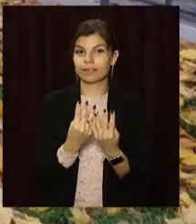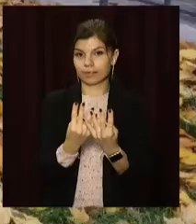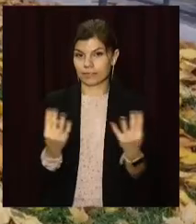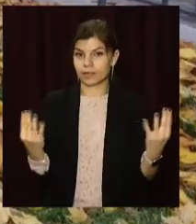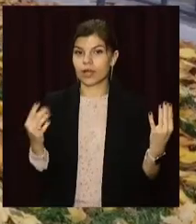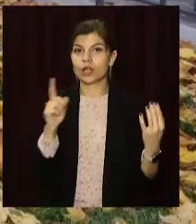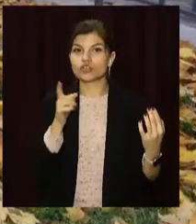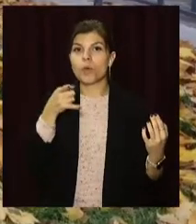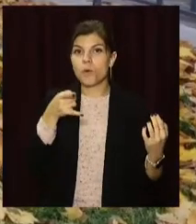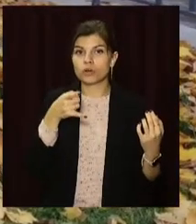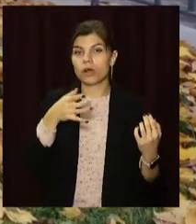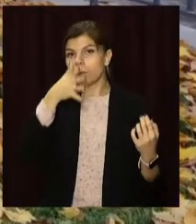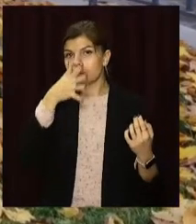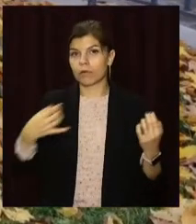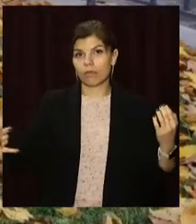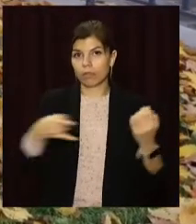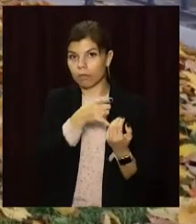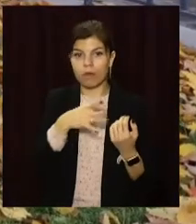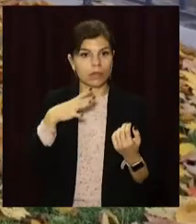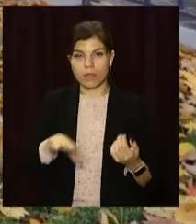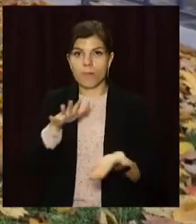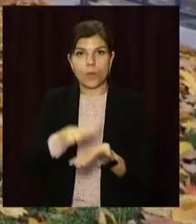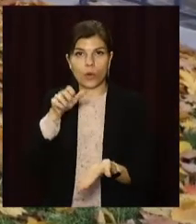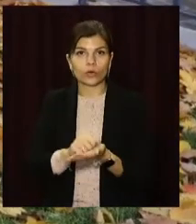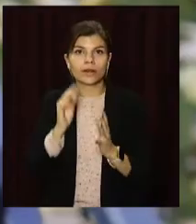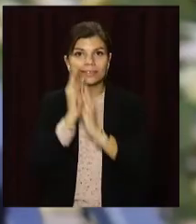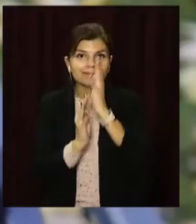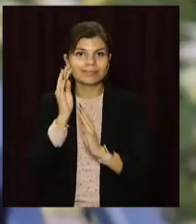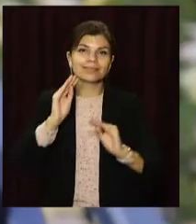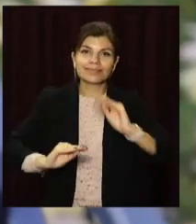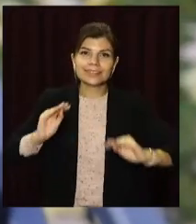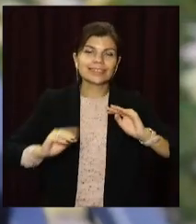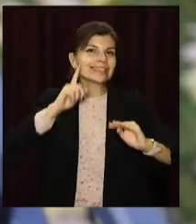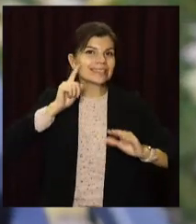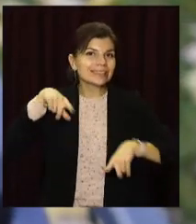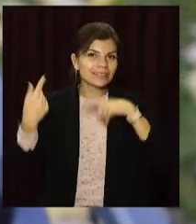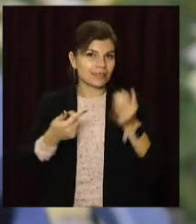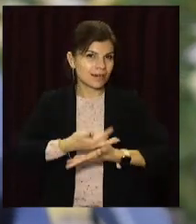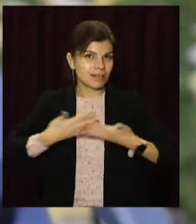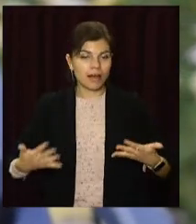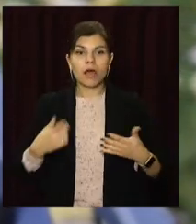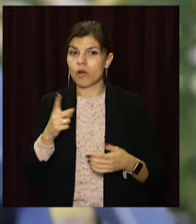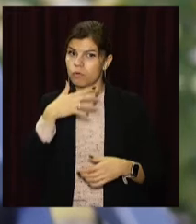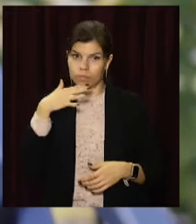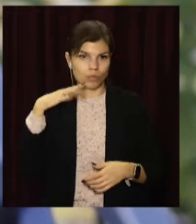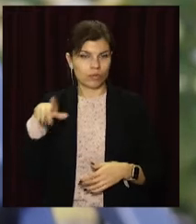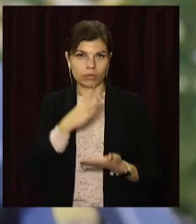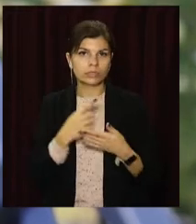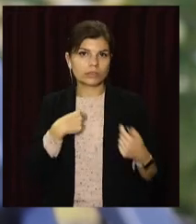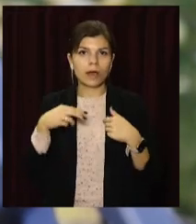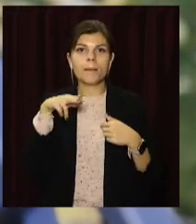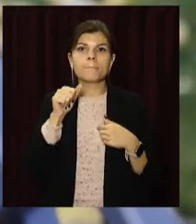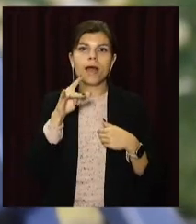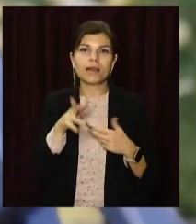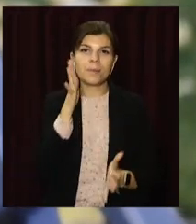щоб автохами не паркувалися на газонах та не псували насадження. Загалом від вандалізму страждає чи не кожен парк та